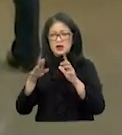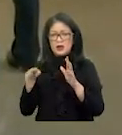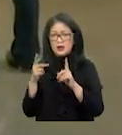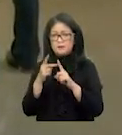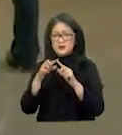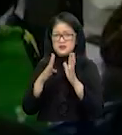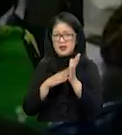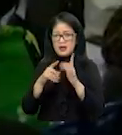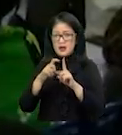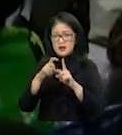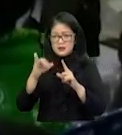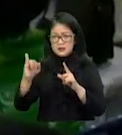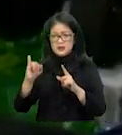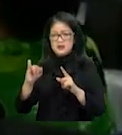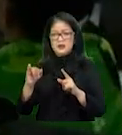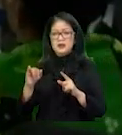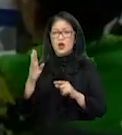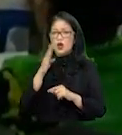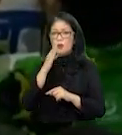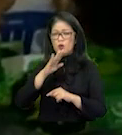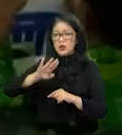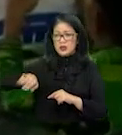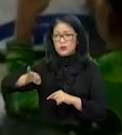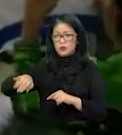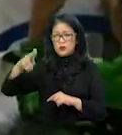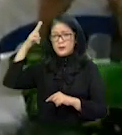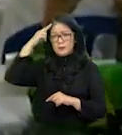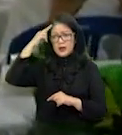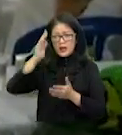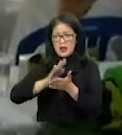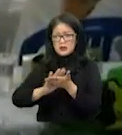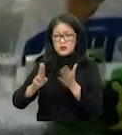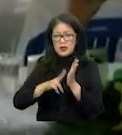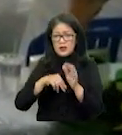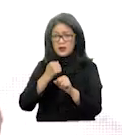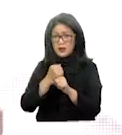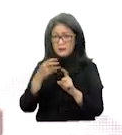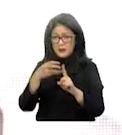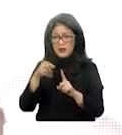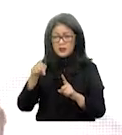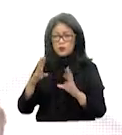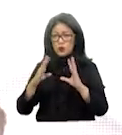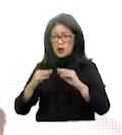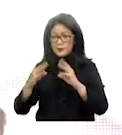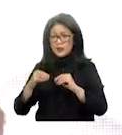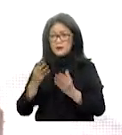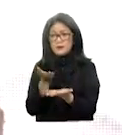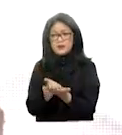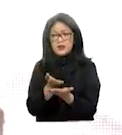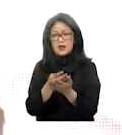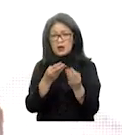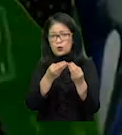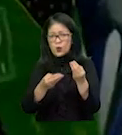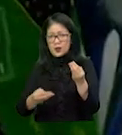Tenggara Barat dipimpin langsung Ketua Umum Tuan Guru Bajang Muhammad Zainul Majdi. Dalam rakernas ini, TGB meminta kepada seluruh kader NWDI